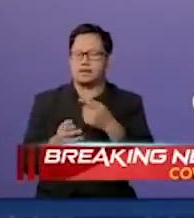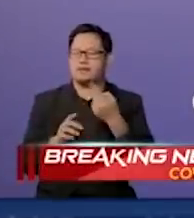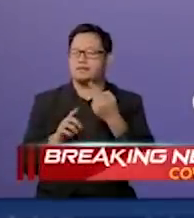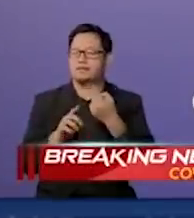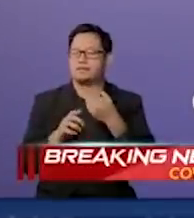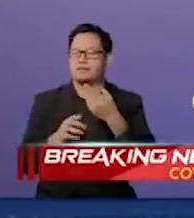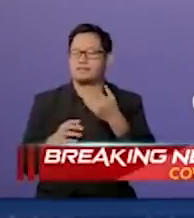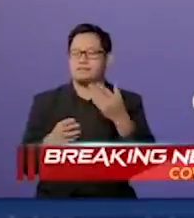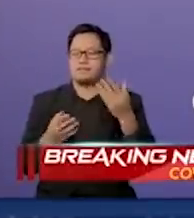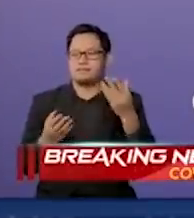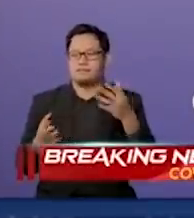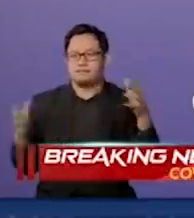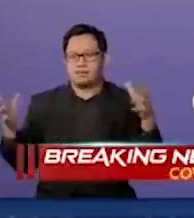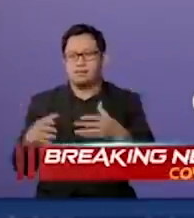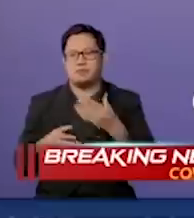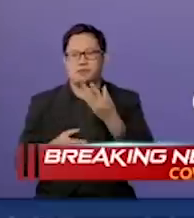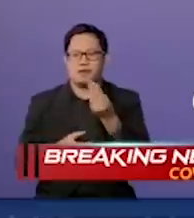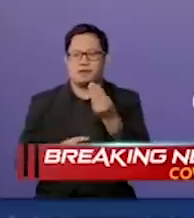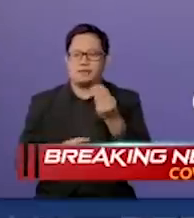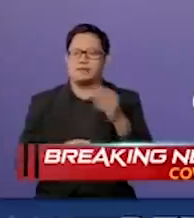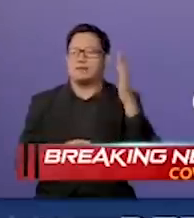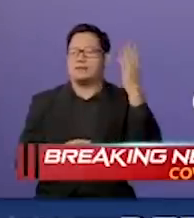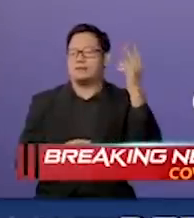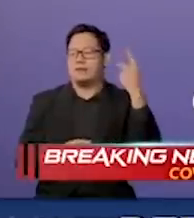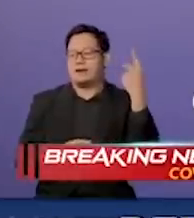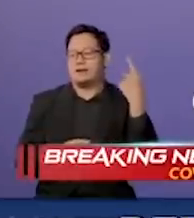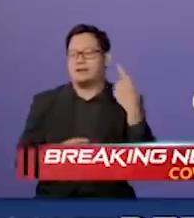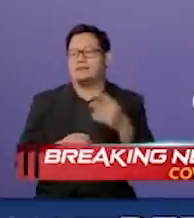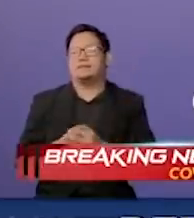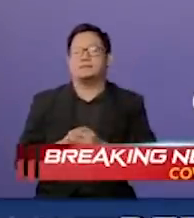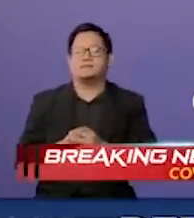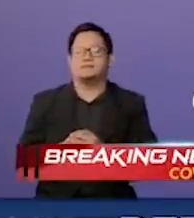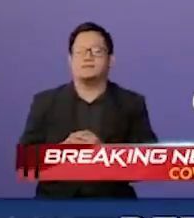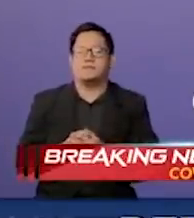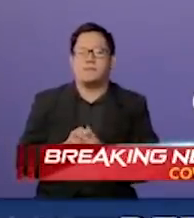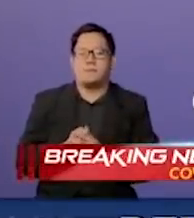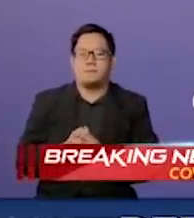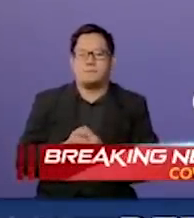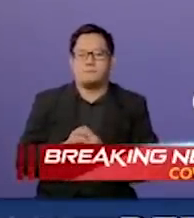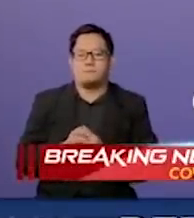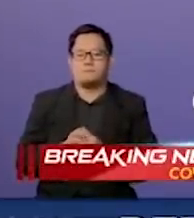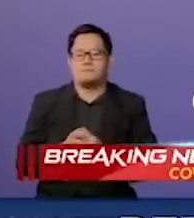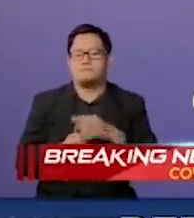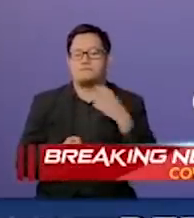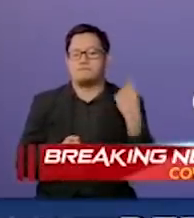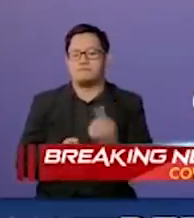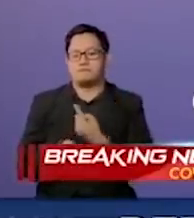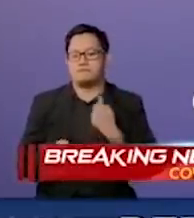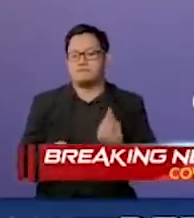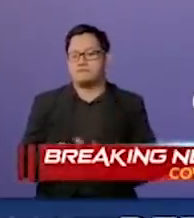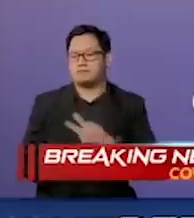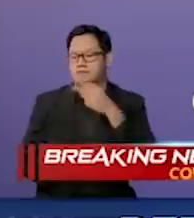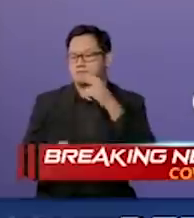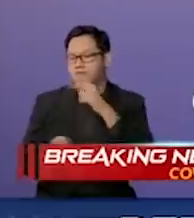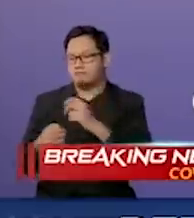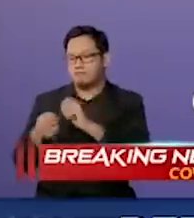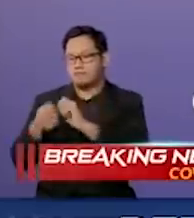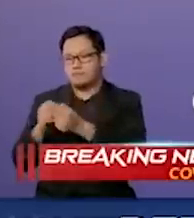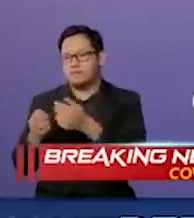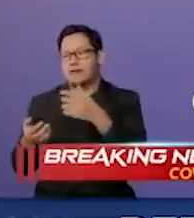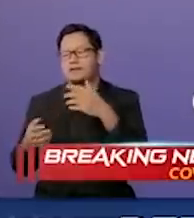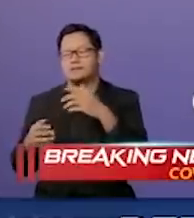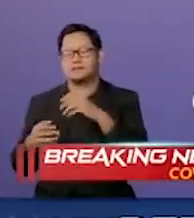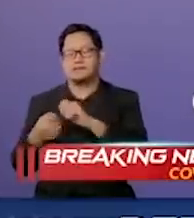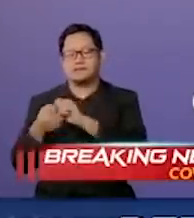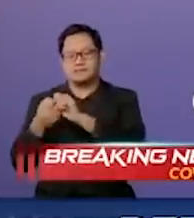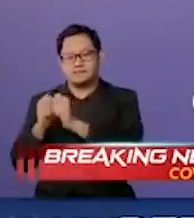kemarin 02.00 waktu Indonesia bagian barat sampai dengan hari ini Ayo kita telah melakukan pemeriksaan spesimen untuk